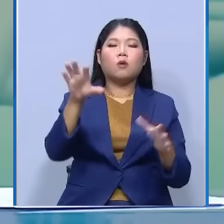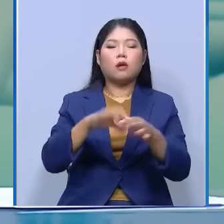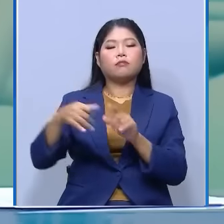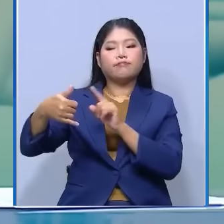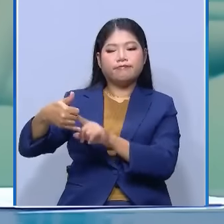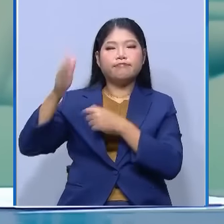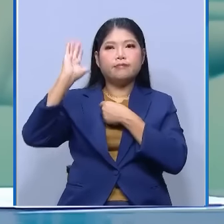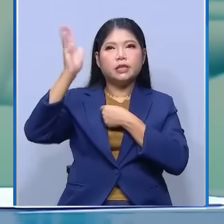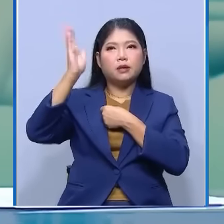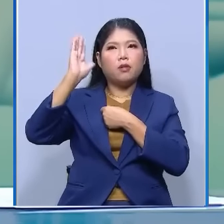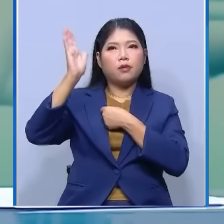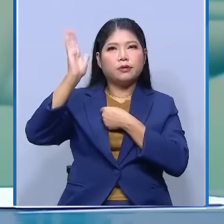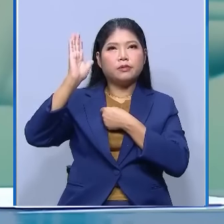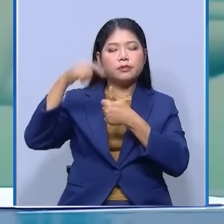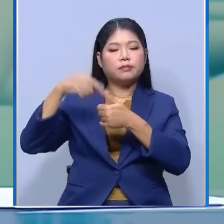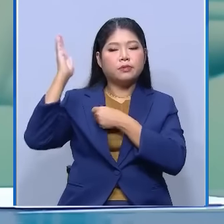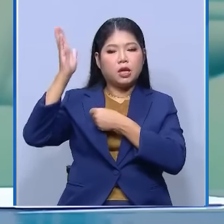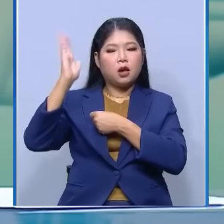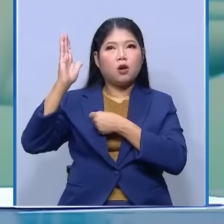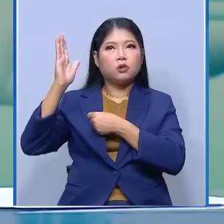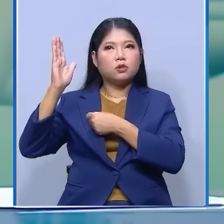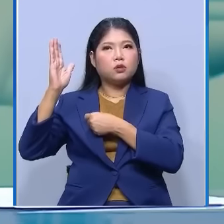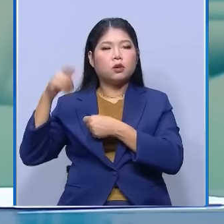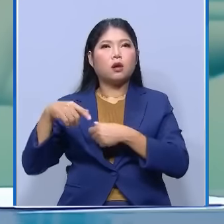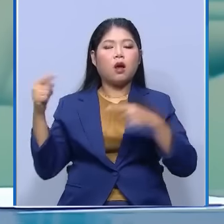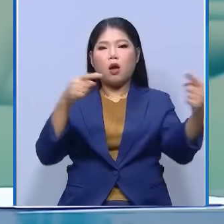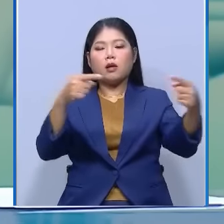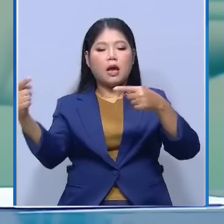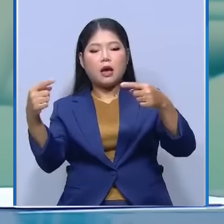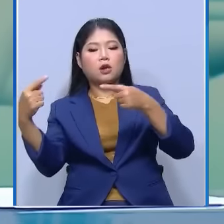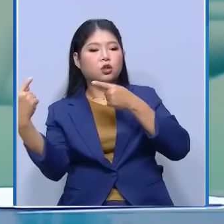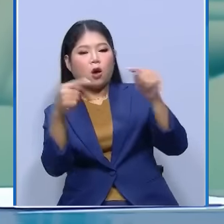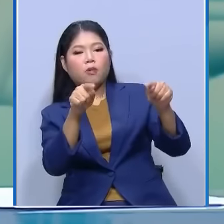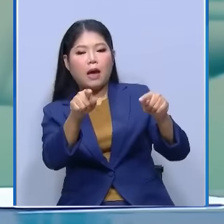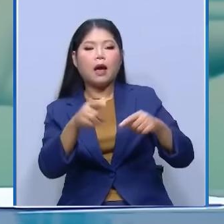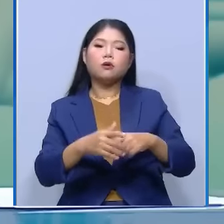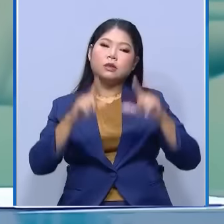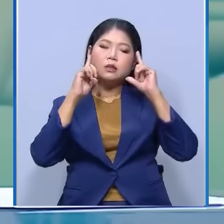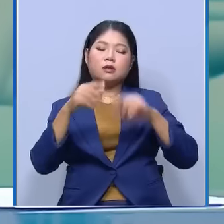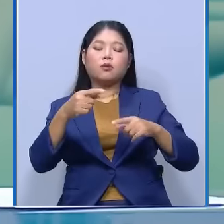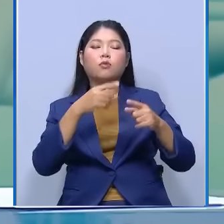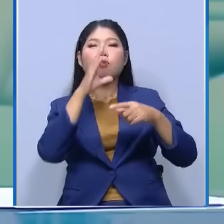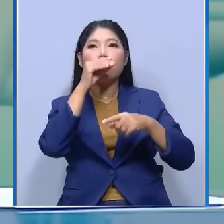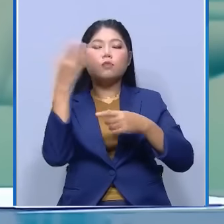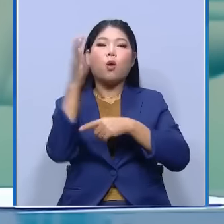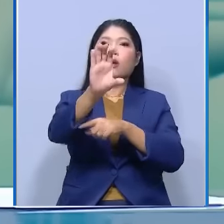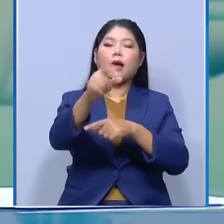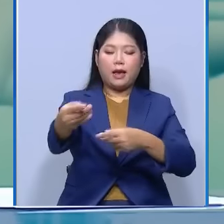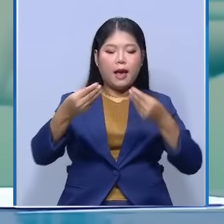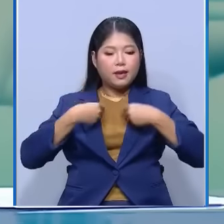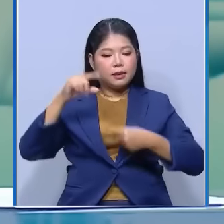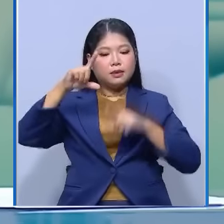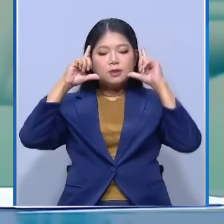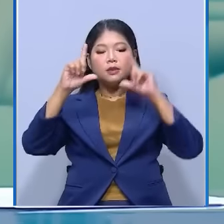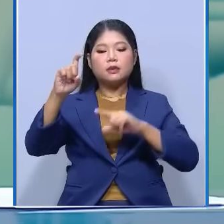ณหนุ่มกัญชัยนะซึ่งอีกฝ่ายนึงก็โต้กลับมาว่าเอ้ยพระอาจารย์ท่านบอกแบบนี้เหมือนเข้าข่ายหมิ่นประมาทหรือเปล่าแต่ก็อย่างที่บอกกันว่าพี่หนุ่มบอกว่าถือว่าเ